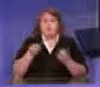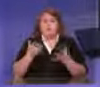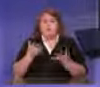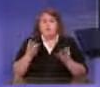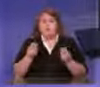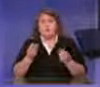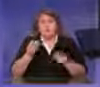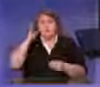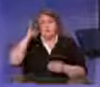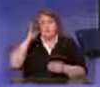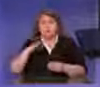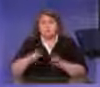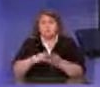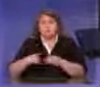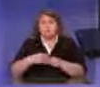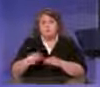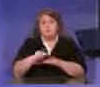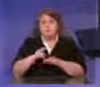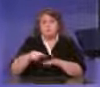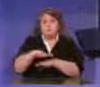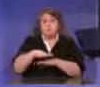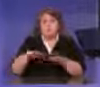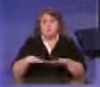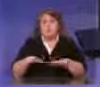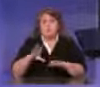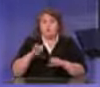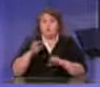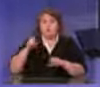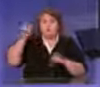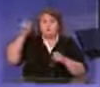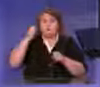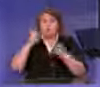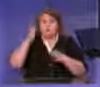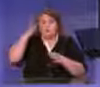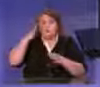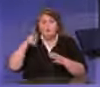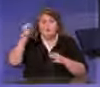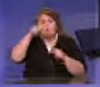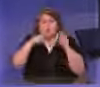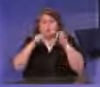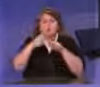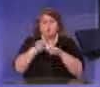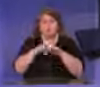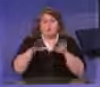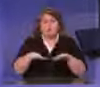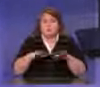насколько влажная почва на данном участке. И осадки, сколько осадков выпадает на данном